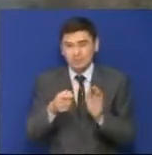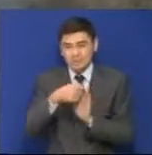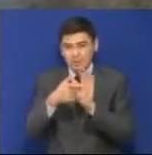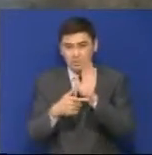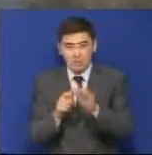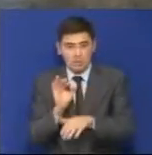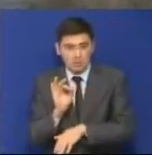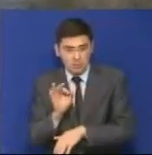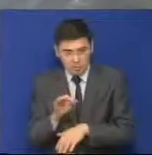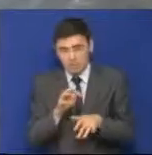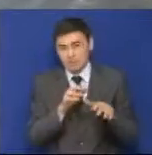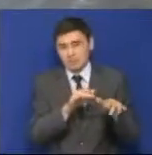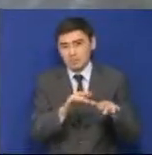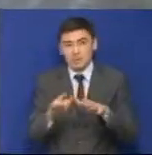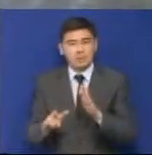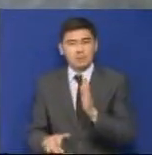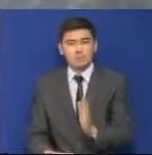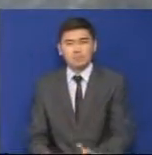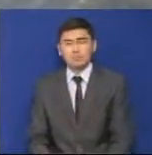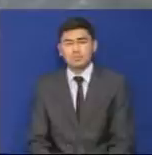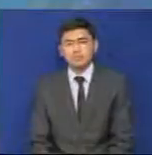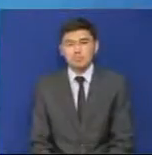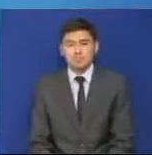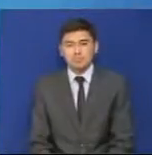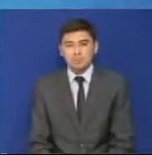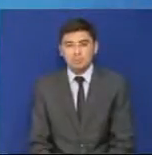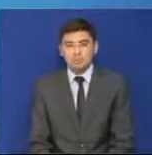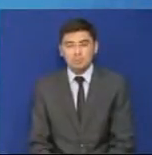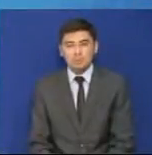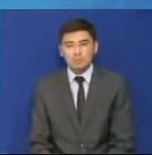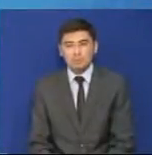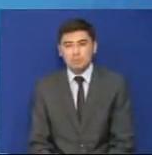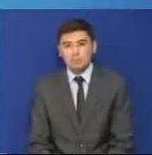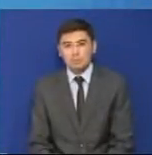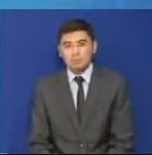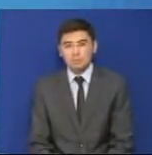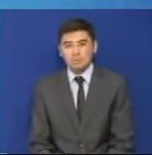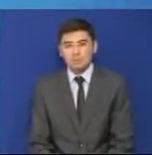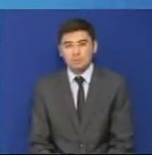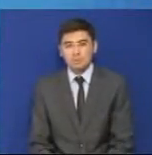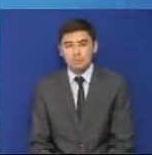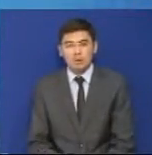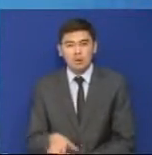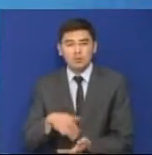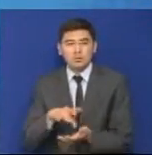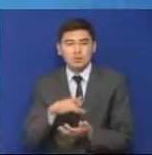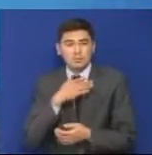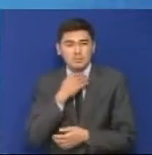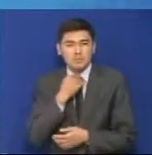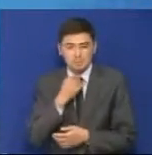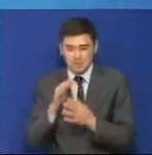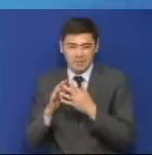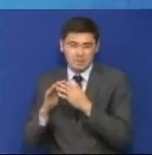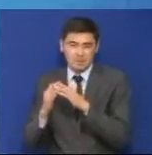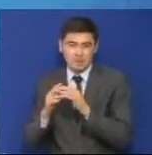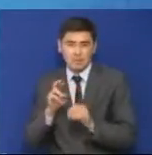Маудатова, Илья Сәбитұлы, Семей телеарнасы. Семейдегі дәстүрлі ауыл шаруашылық